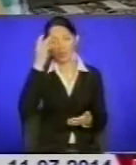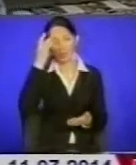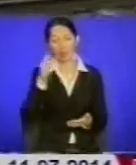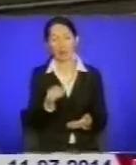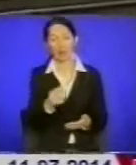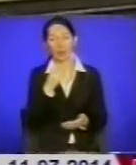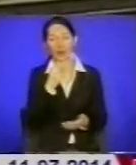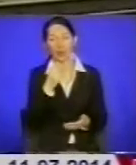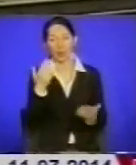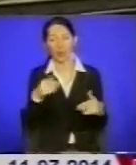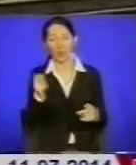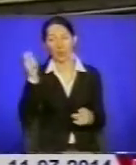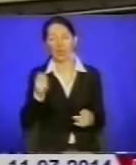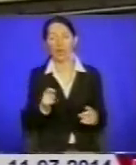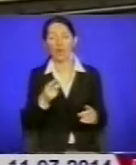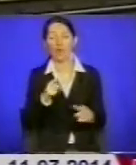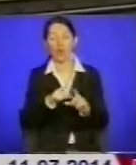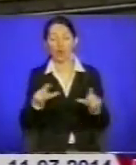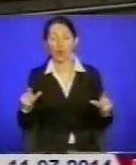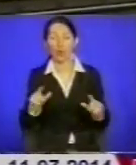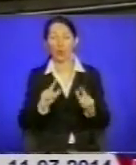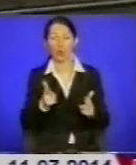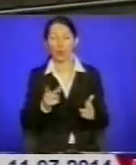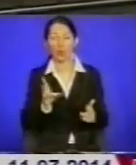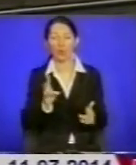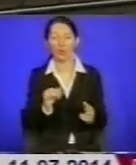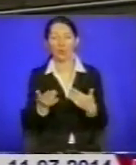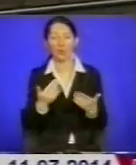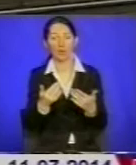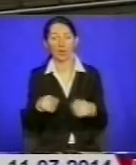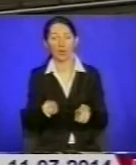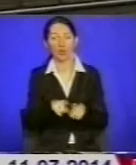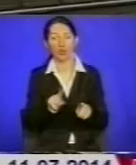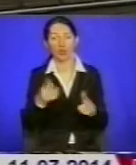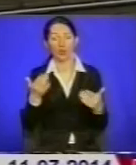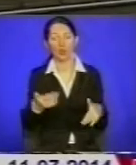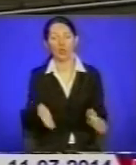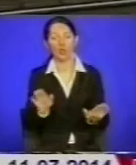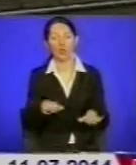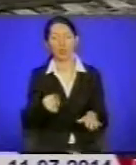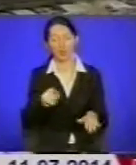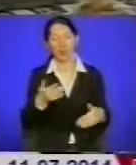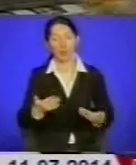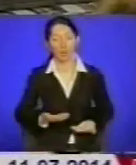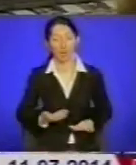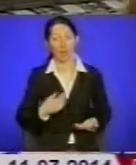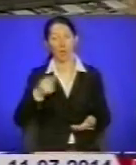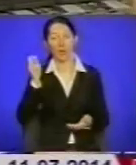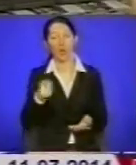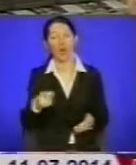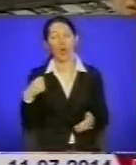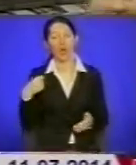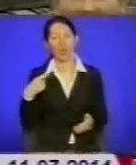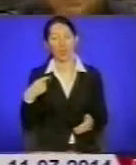вже. Приїхала в школу поступати на собеседування, так що вже і осталось там жити. Я приїхала з Одеси,